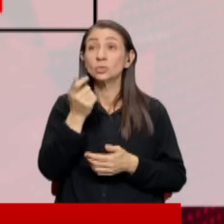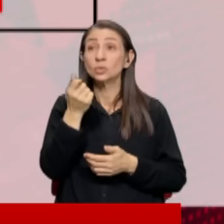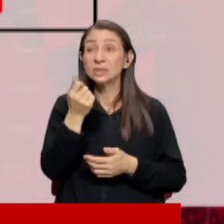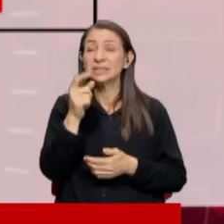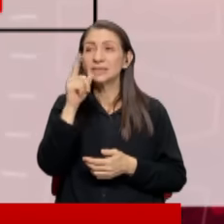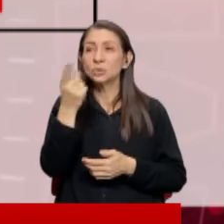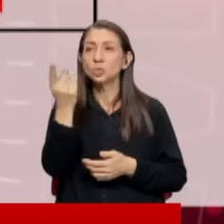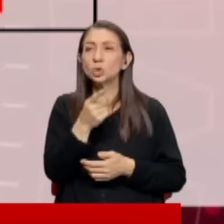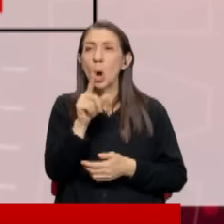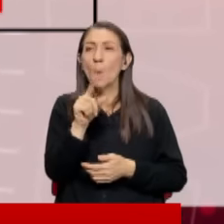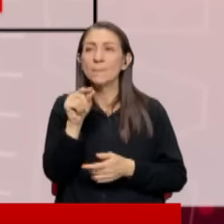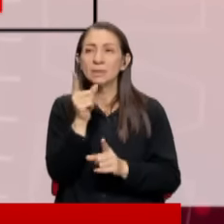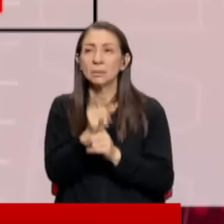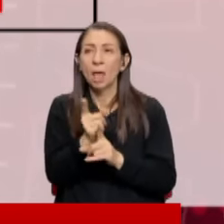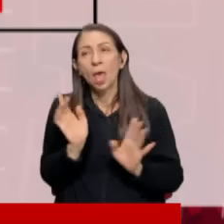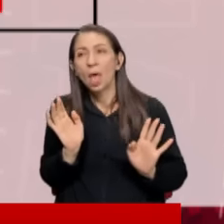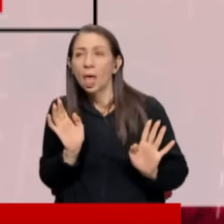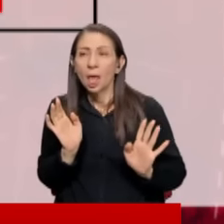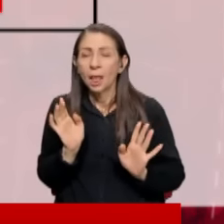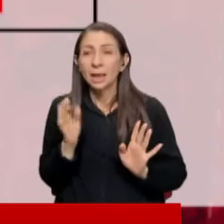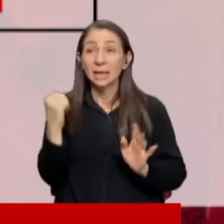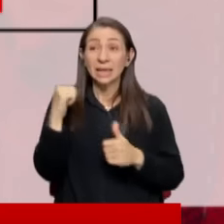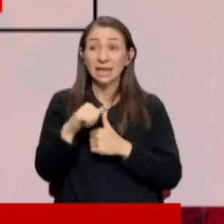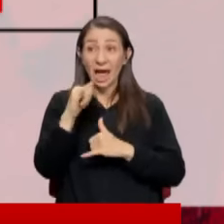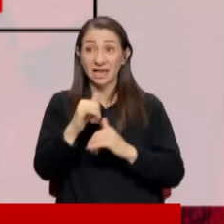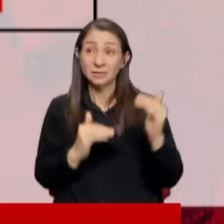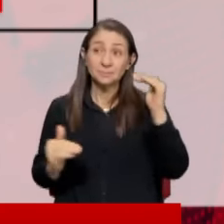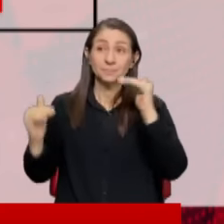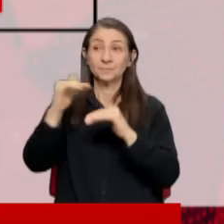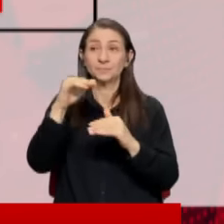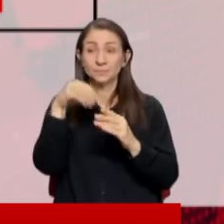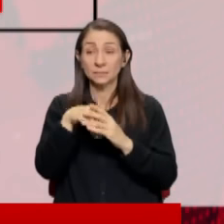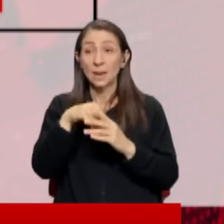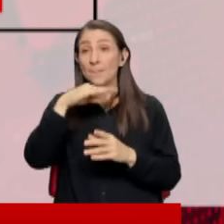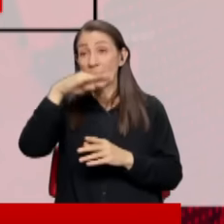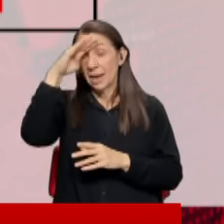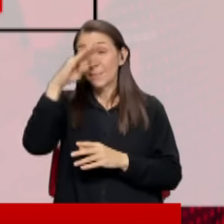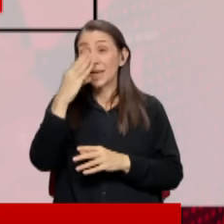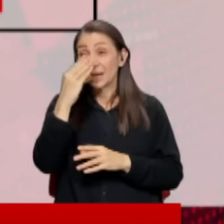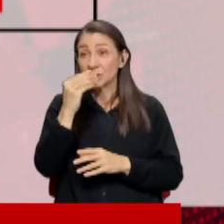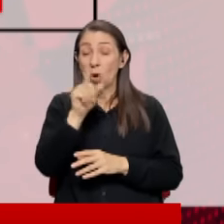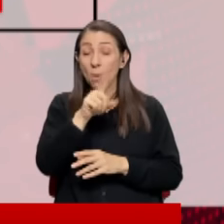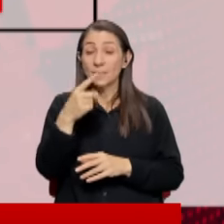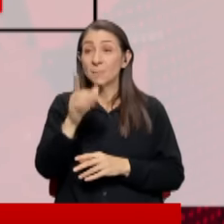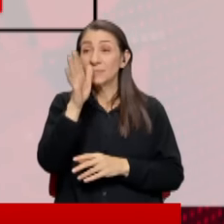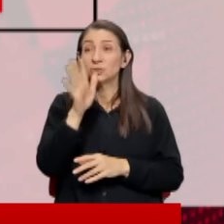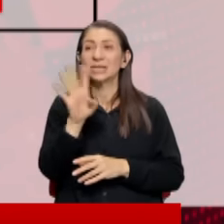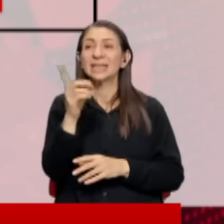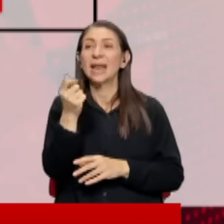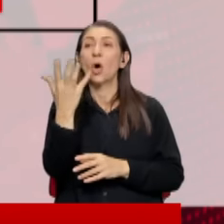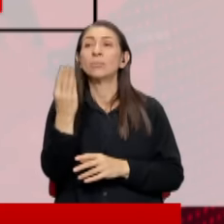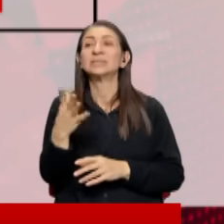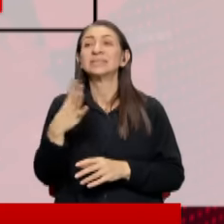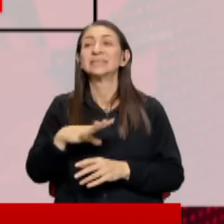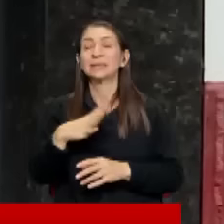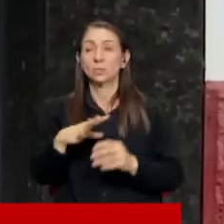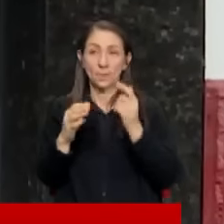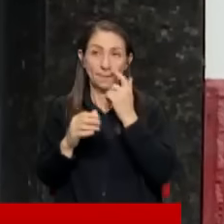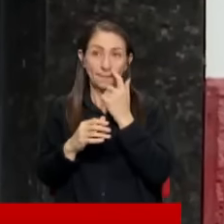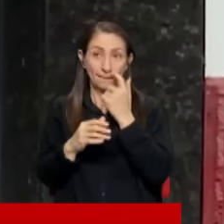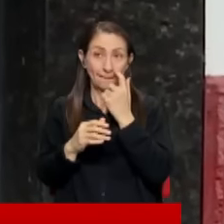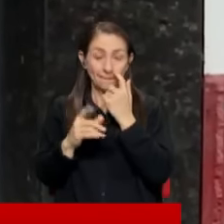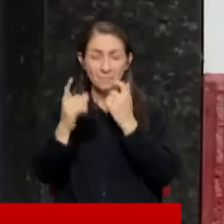ücretin sadece %11'ine denk geliyor. Yeniden aynı seviyeye çıkması için bayram ikramiyesinin 10.540 liraya yükseltilmesi gerekiyor.